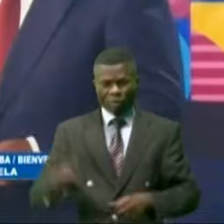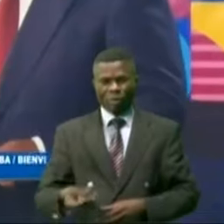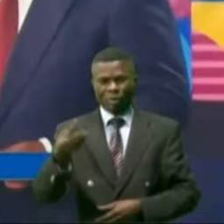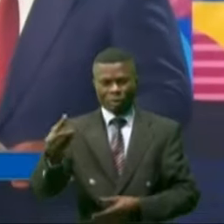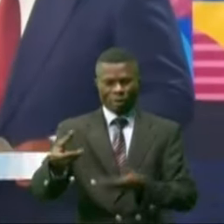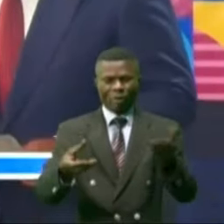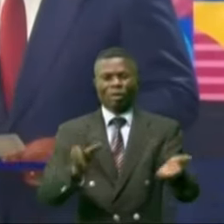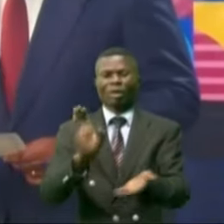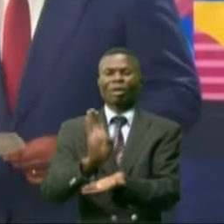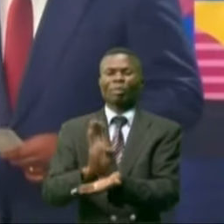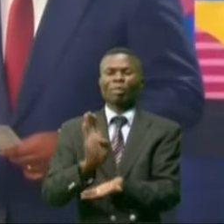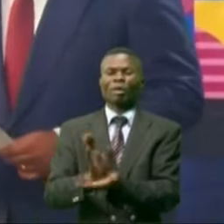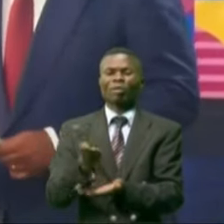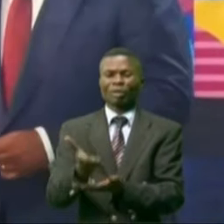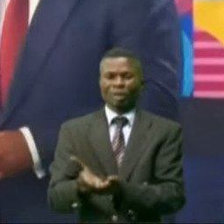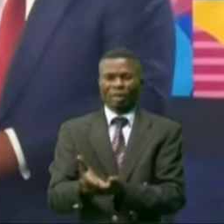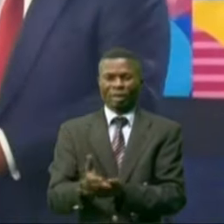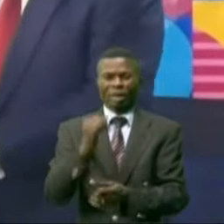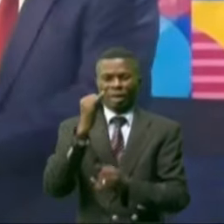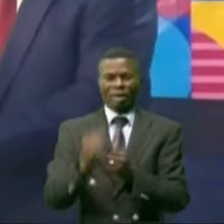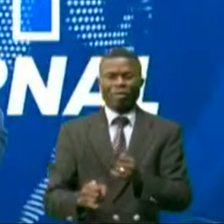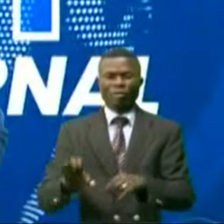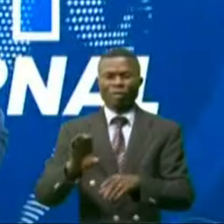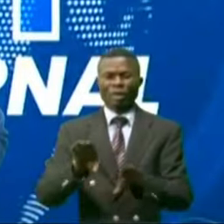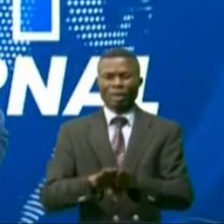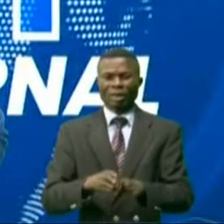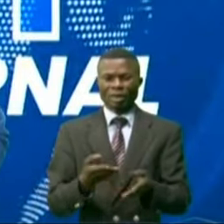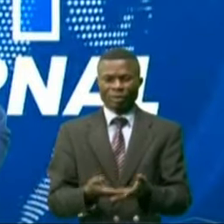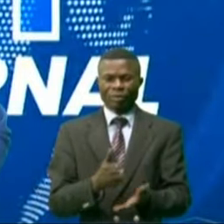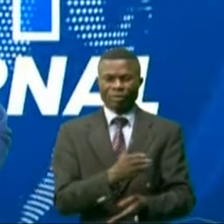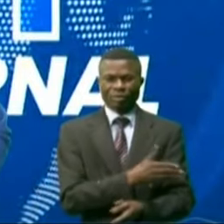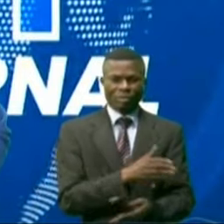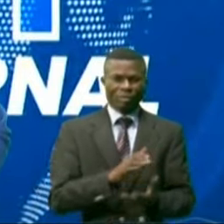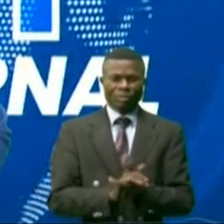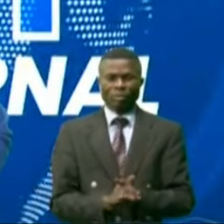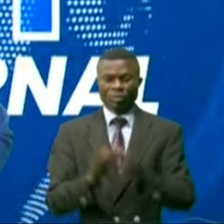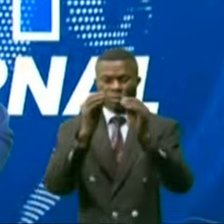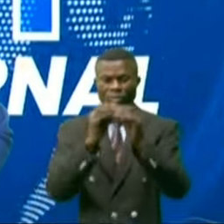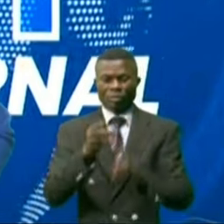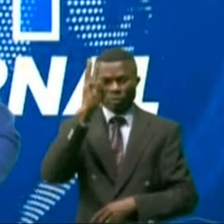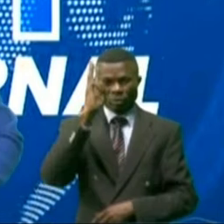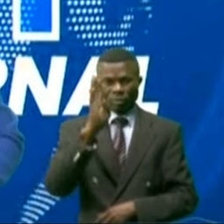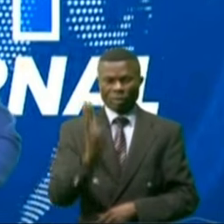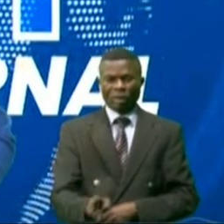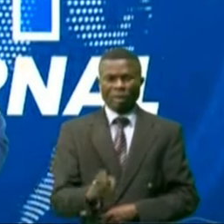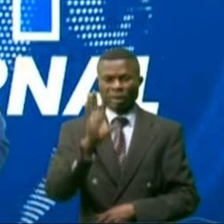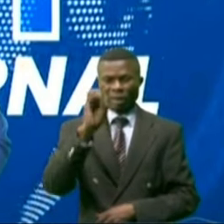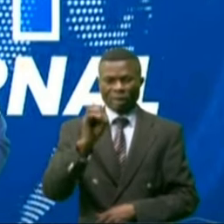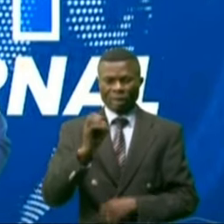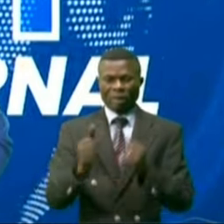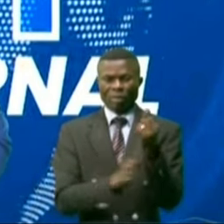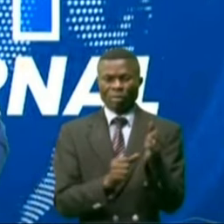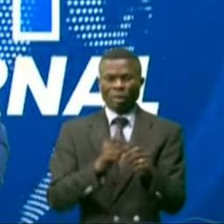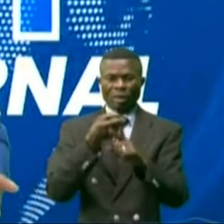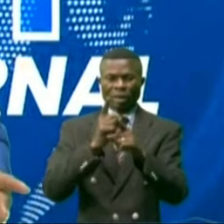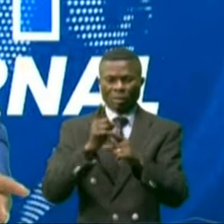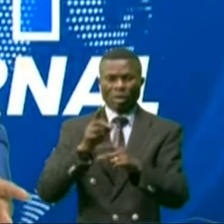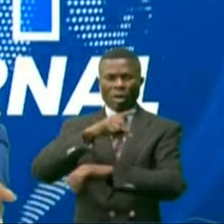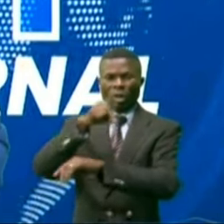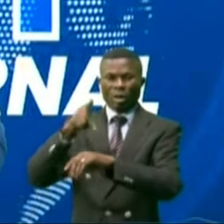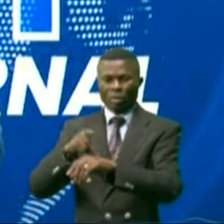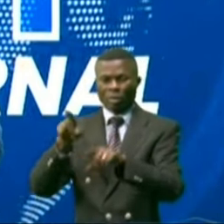a clôturé la cérémonie du jour. La cérémonie d'aujourd'hui. Au total, 450 participants venus